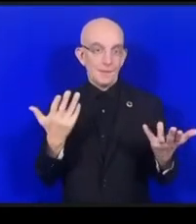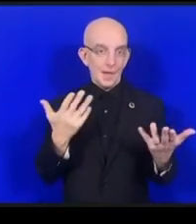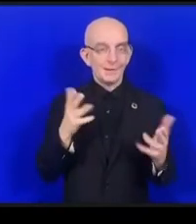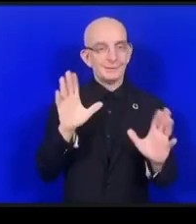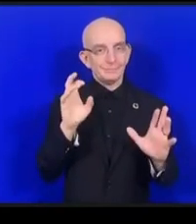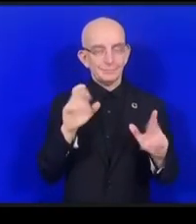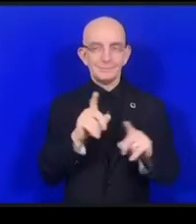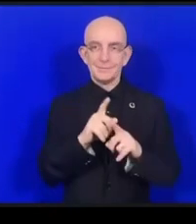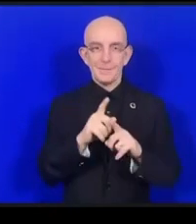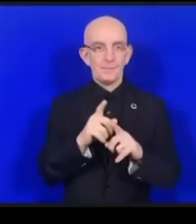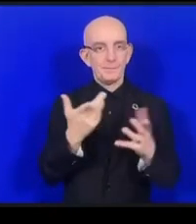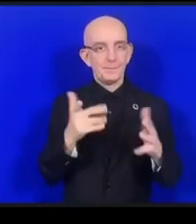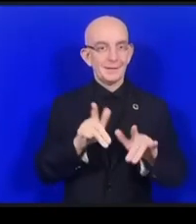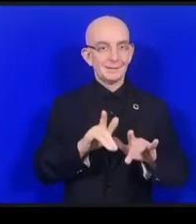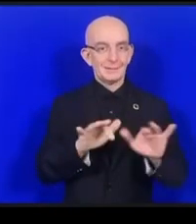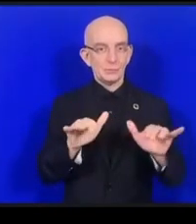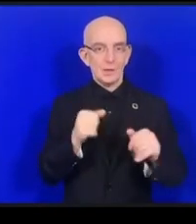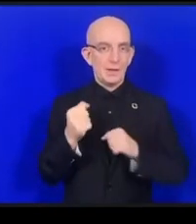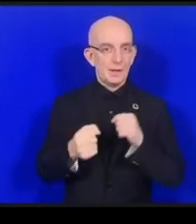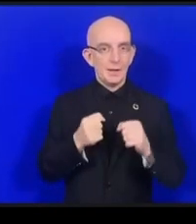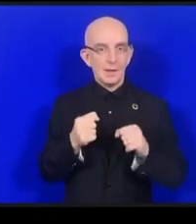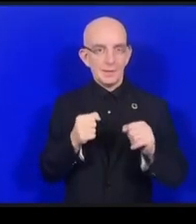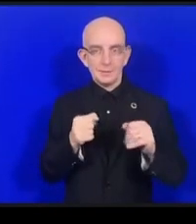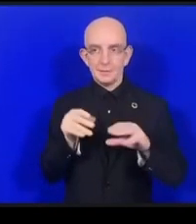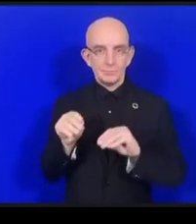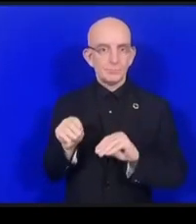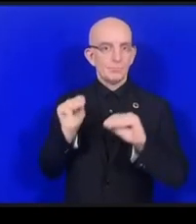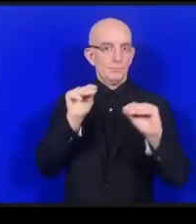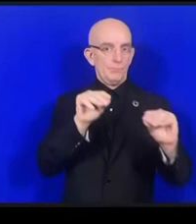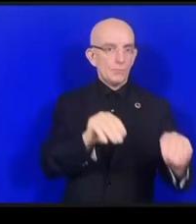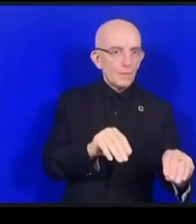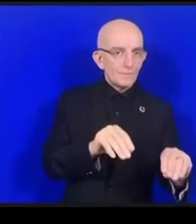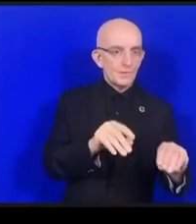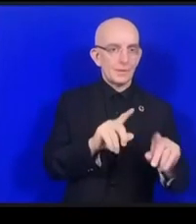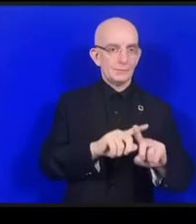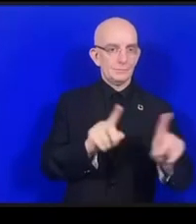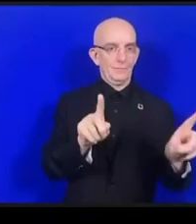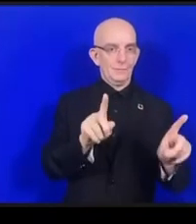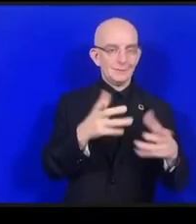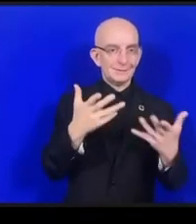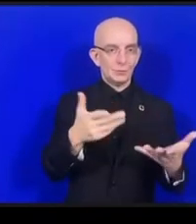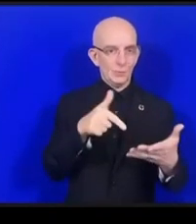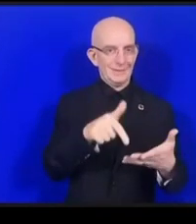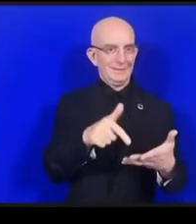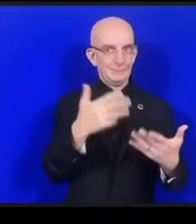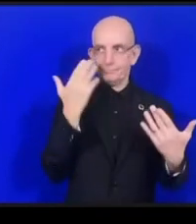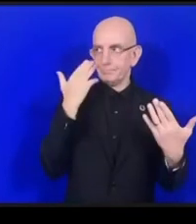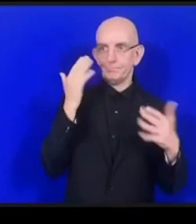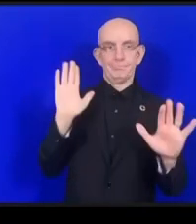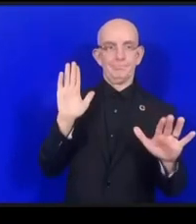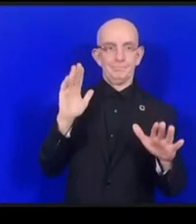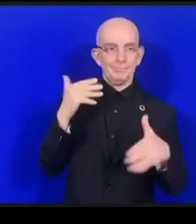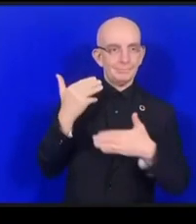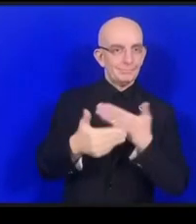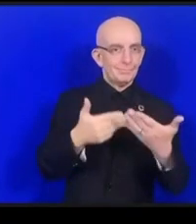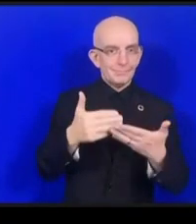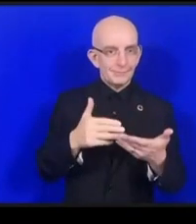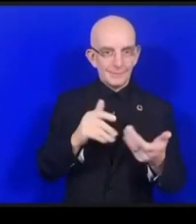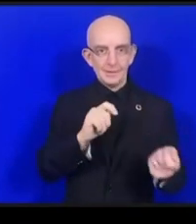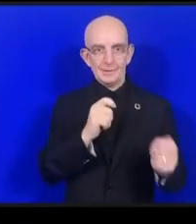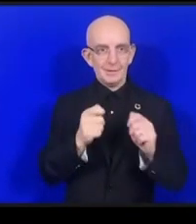уже который тоже поделится с нами своими взглядами и расскажет нам как он видит роль